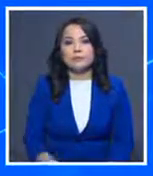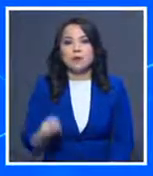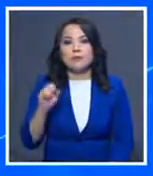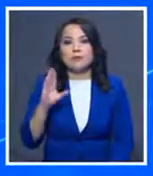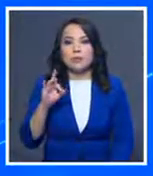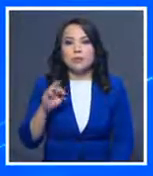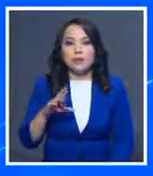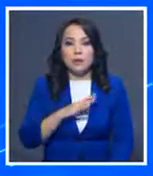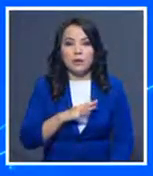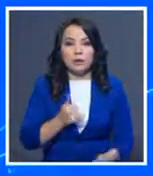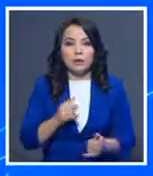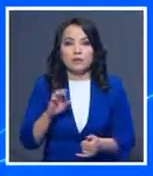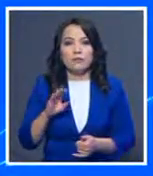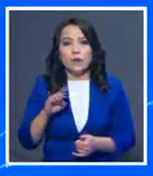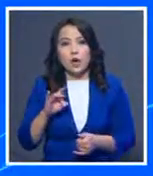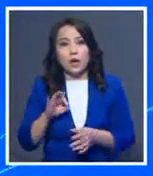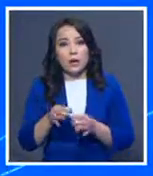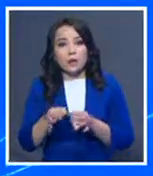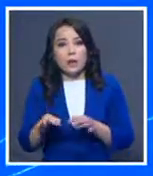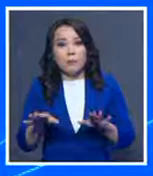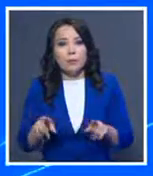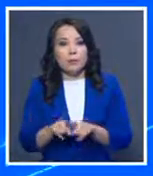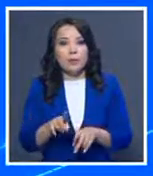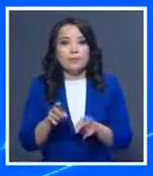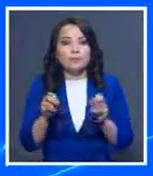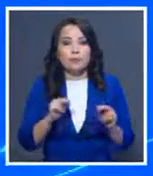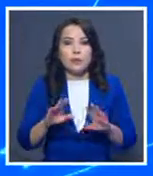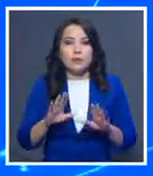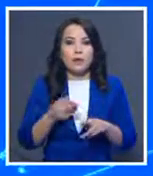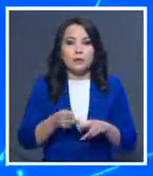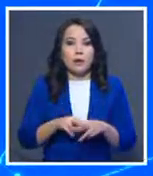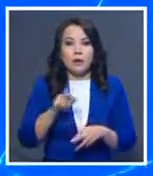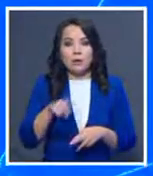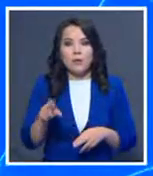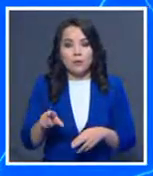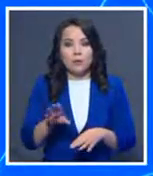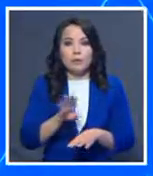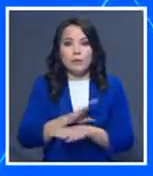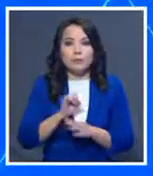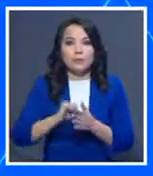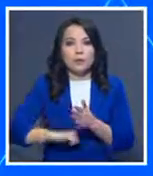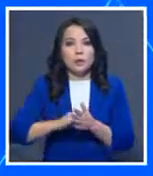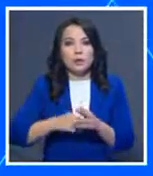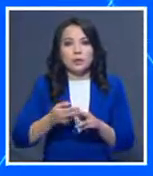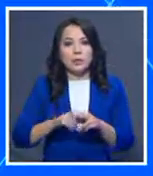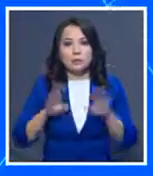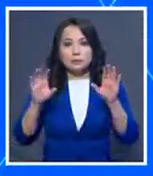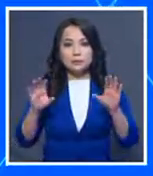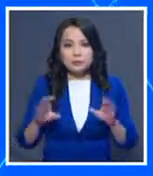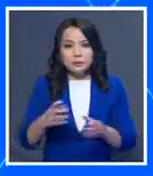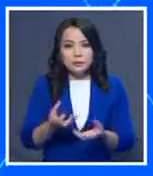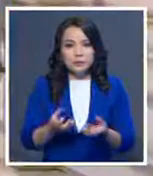Австрияның Виктория штаты айықпайтын ауруға шалдыққан адамның өлуіне көмектесу туралы заң қабылдады. Бұл